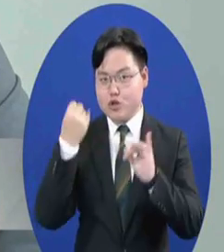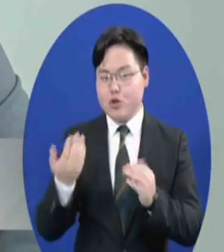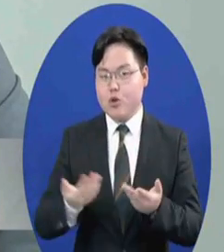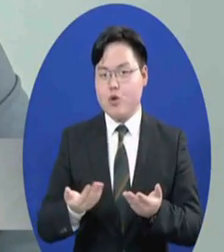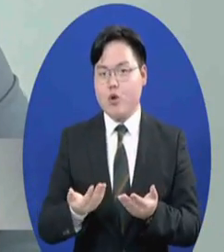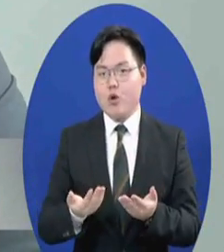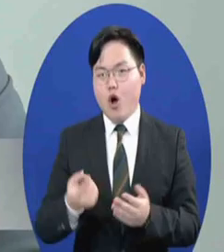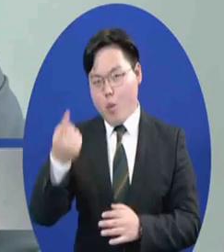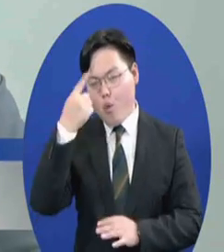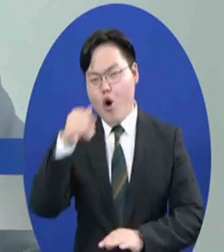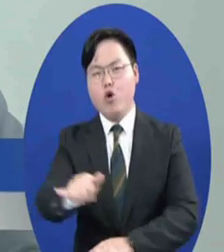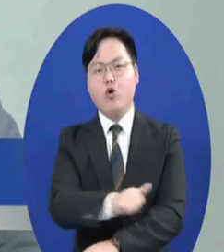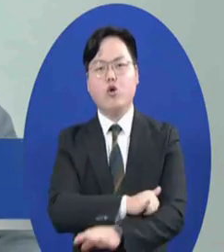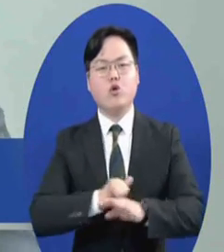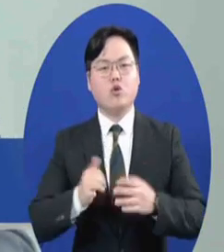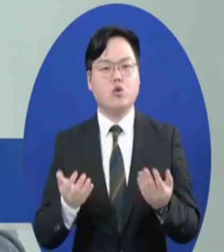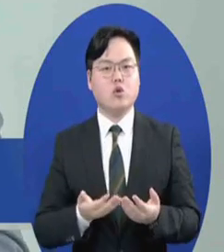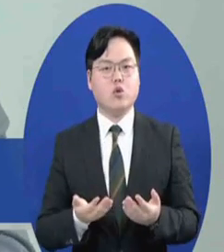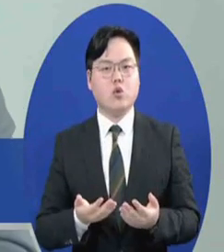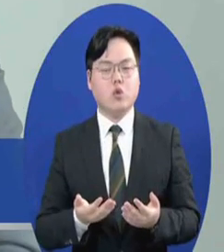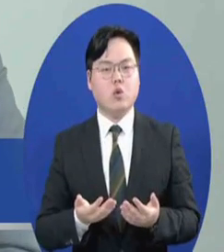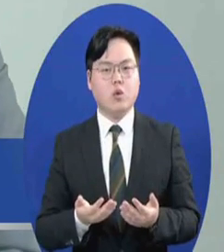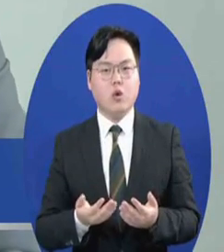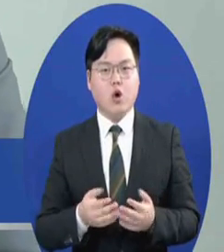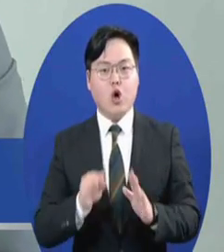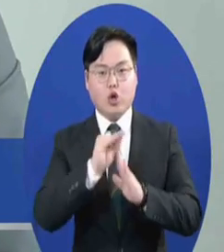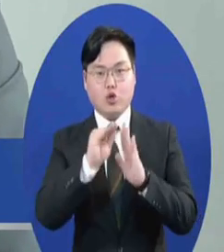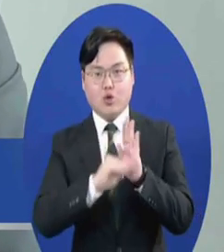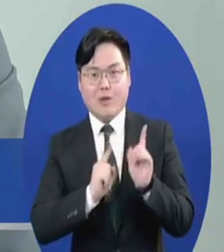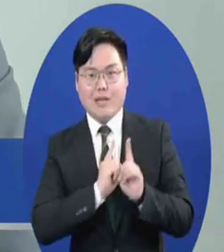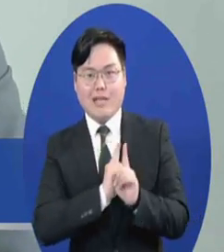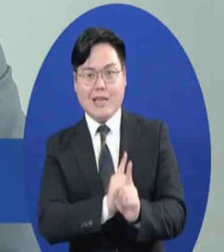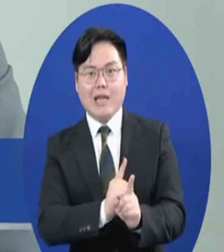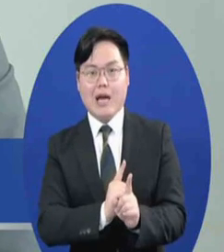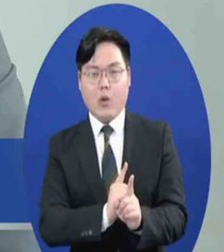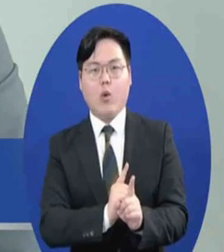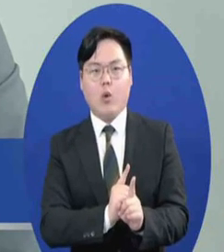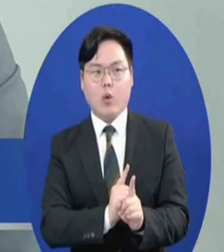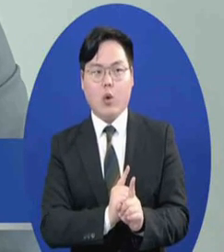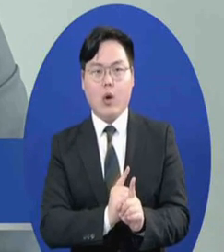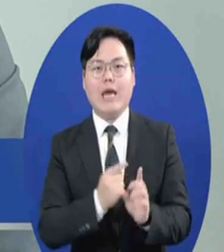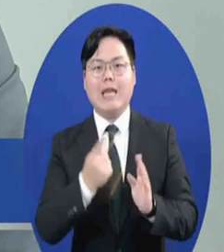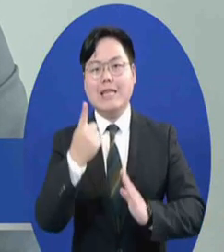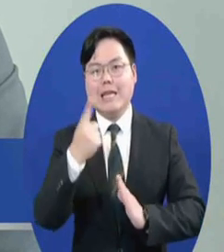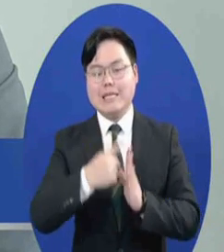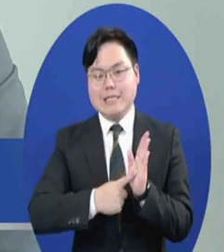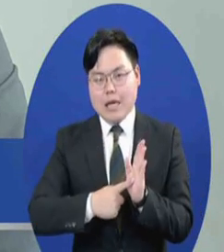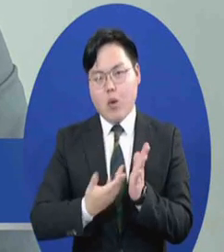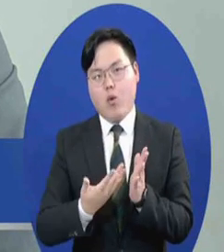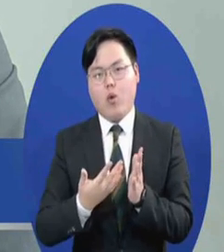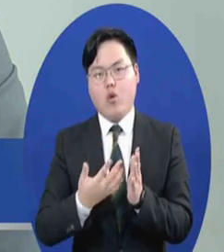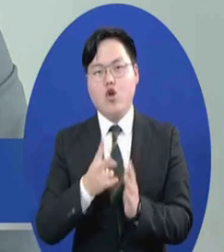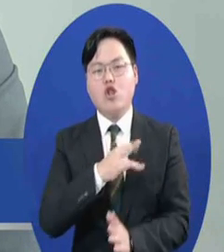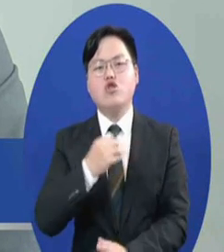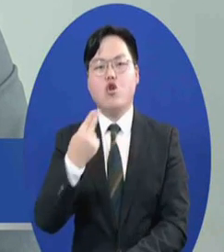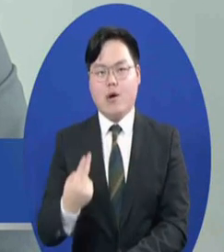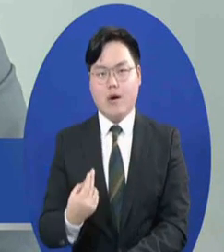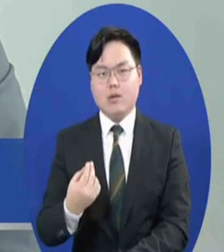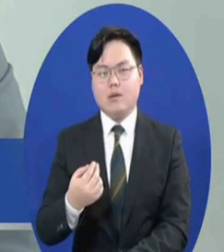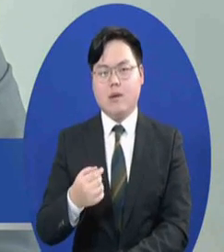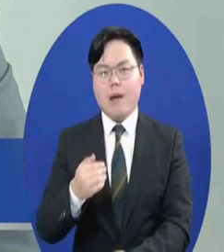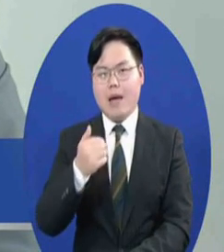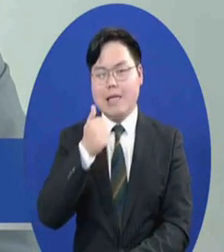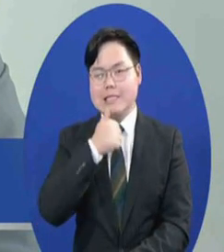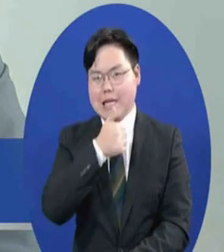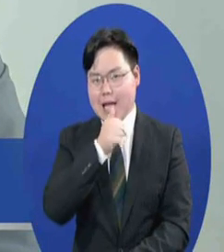нар бас мэдээлж гисэн те Монгол улсын хэмжээнд бол бид нар бол журмынхаа дагуу л оролцоо олж ирж сарын 30 хоногийн нөөцтэй бол одоо байж ирдэг. За өнөөдөр